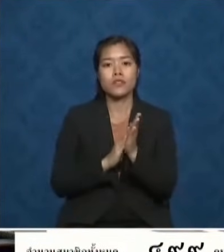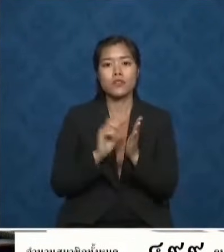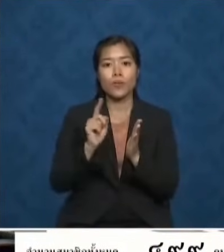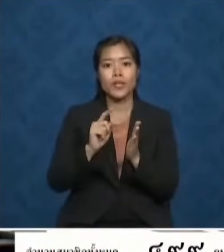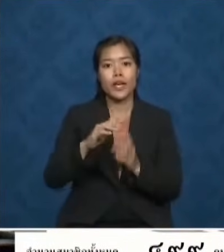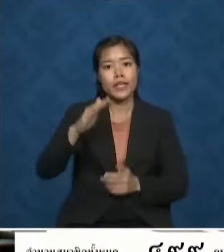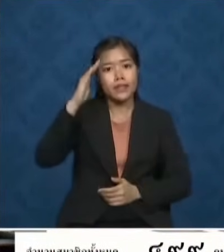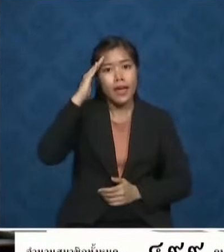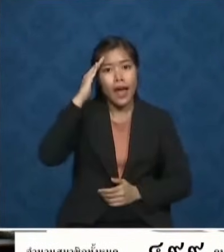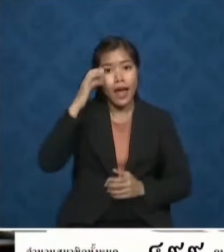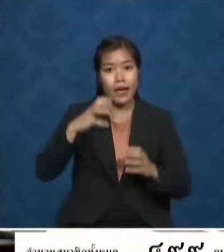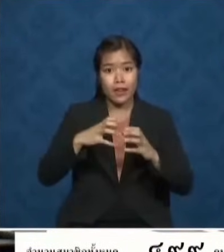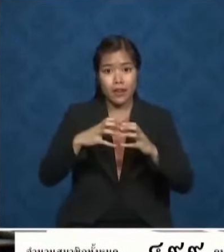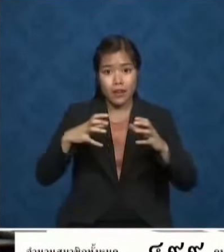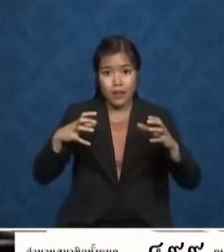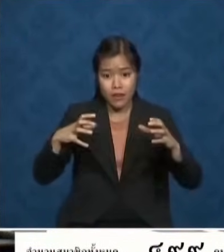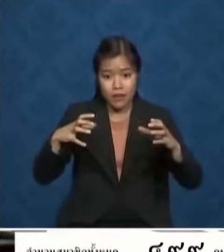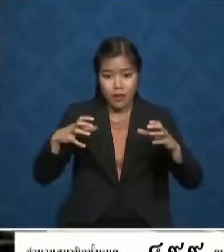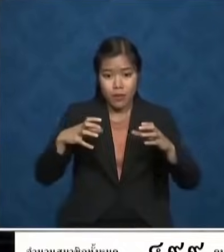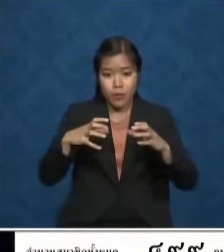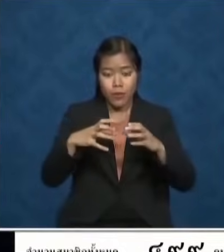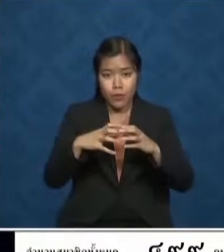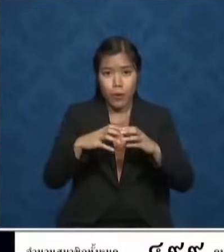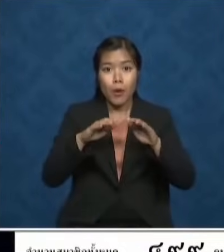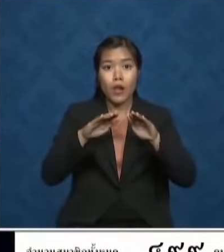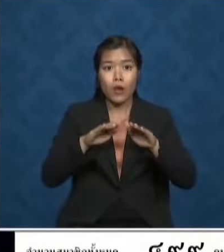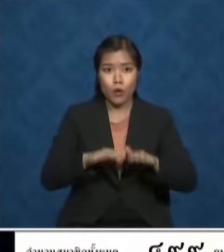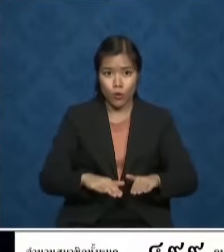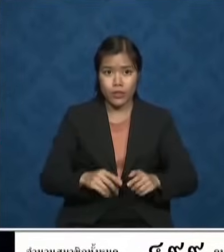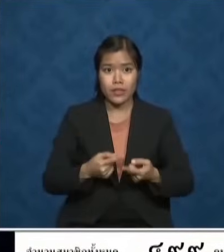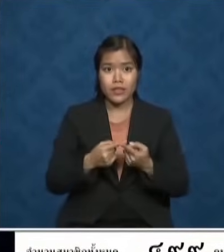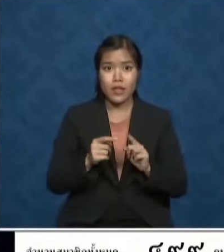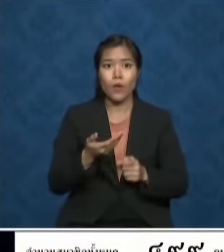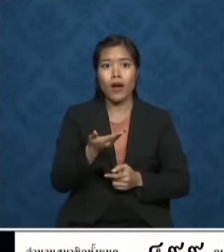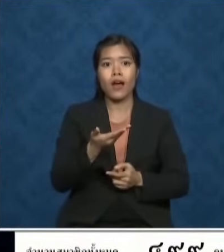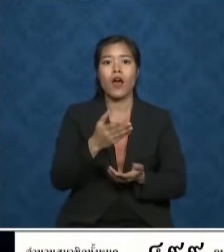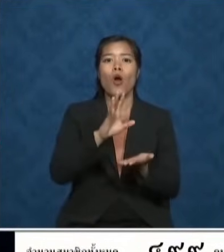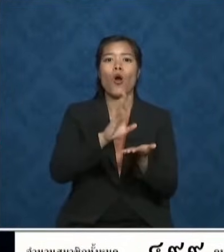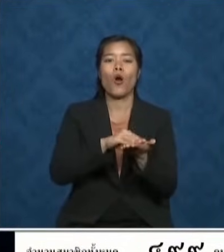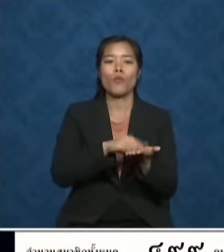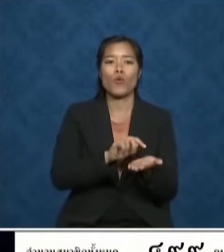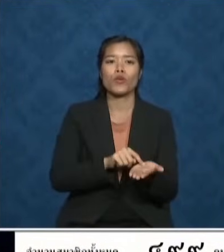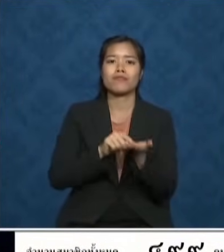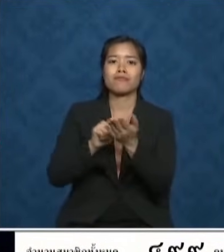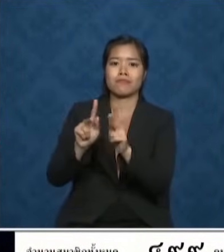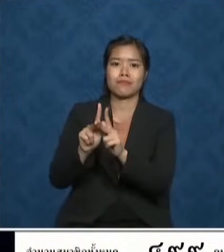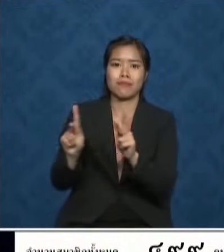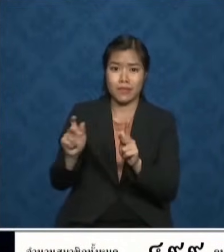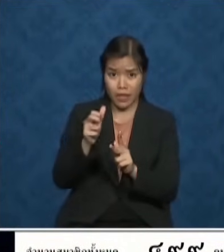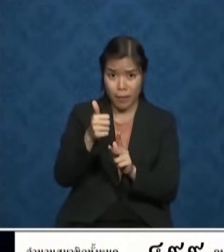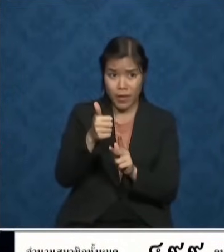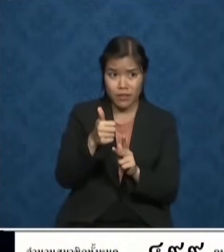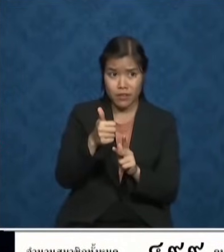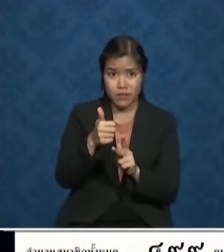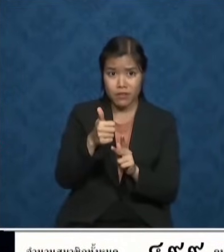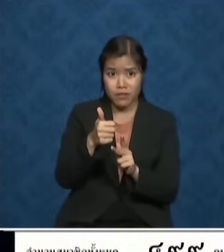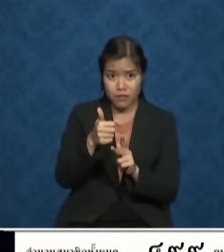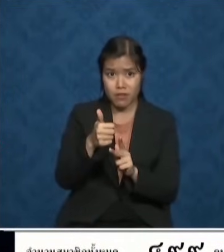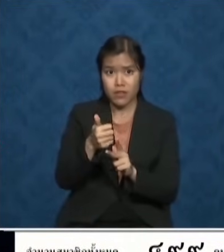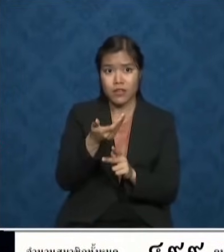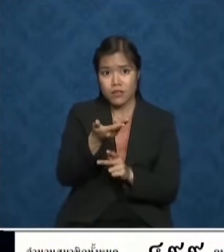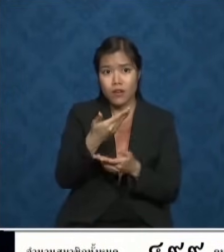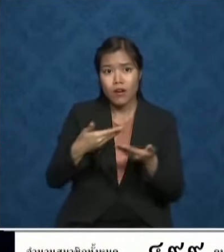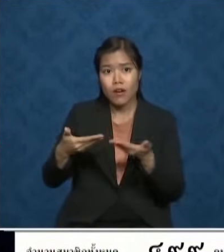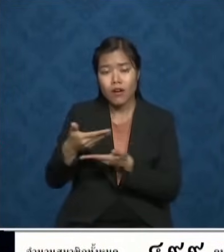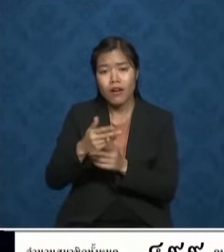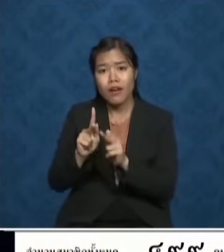ยากให้ท่านรัฐมนตรีนะครับช่วยสั่งให้กองพลเนี่ยส่งข้อมูลให้กรรมาธิการด้วยได้ไหมครับผมคืออย่างน้อยช่วยให้ความร่วมมือในการหารือกับกรร